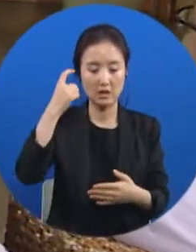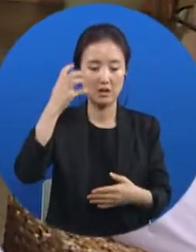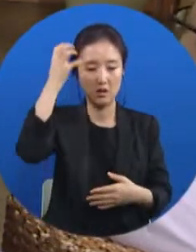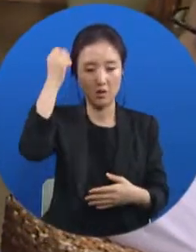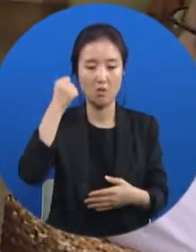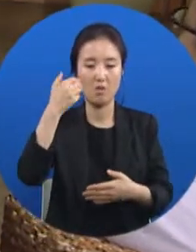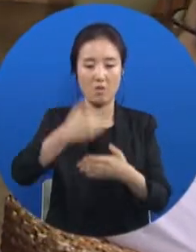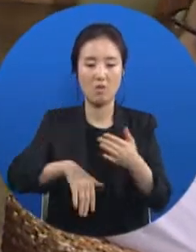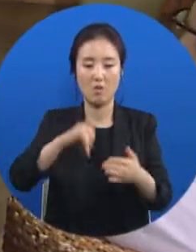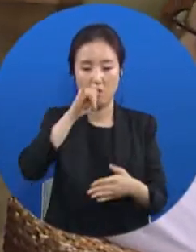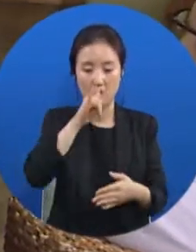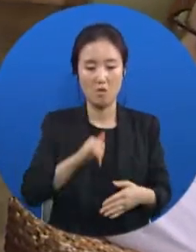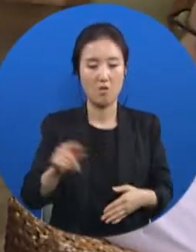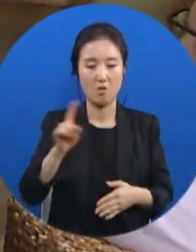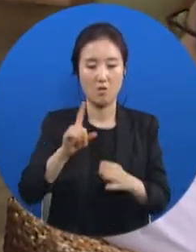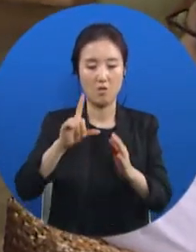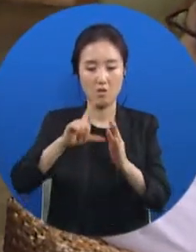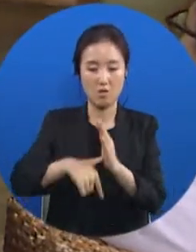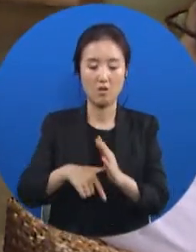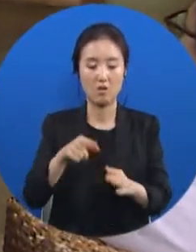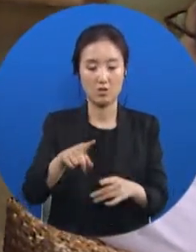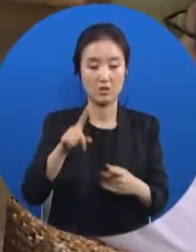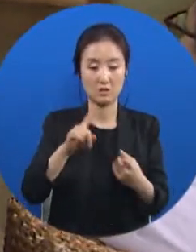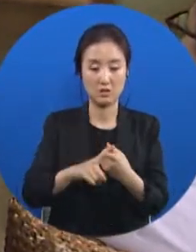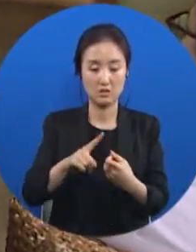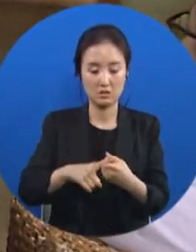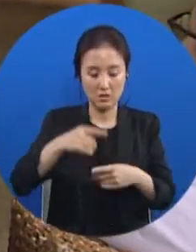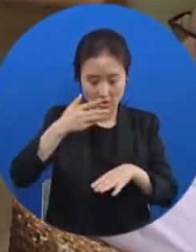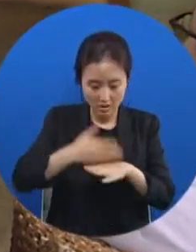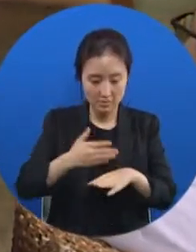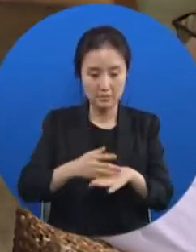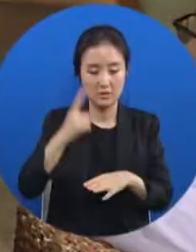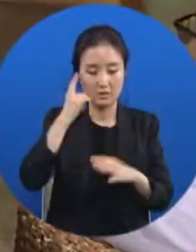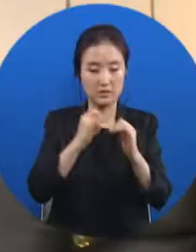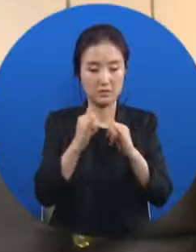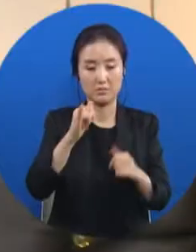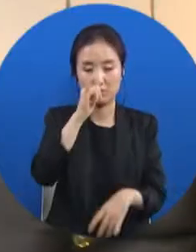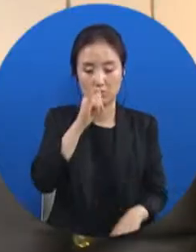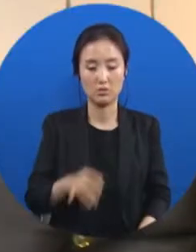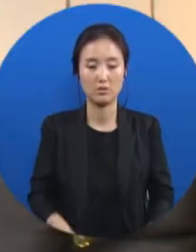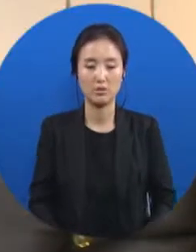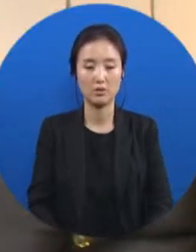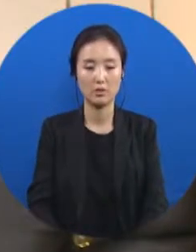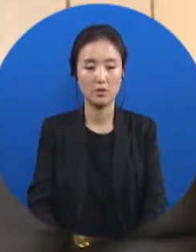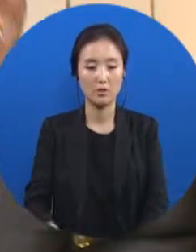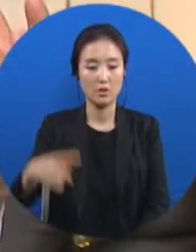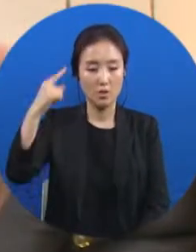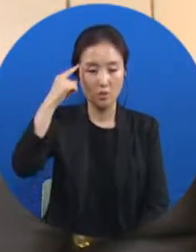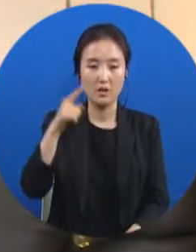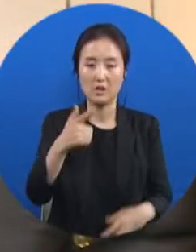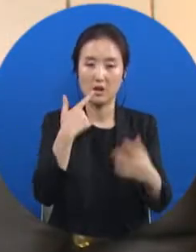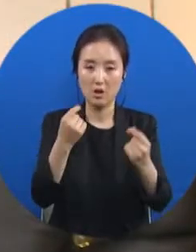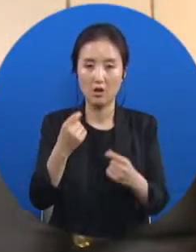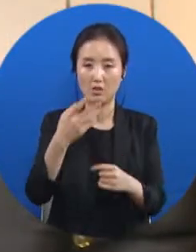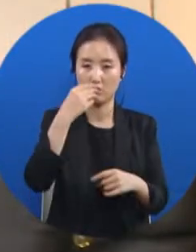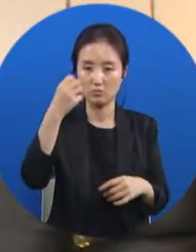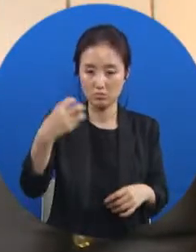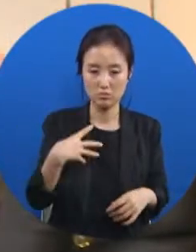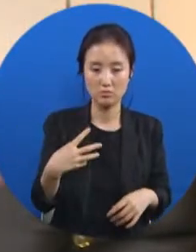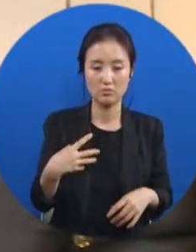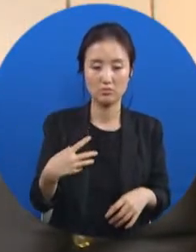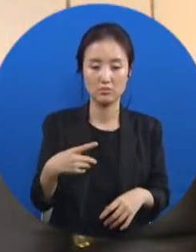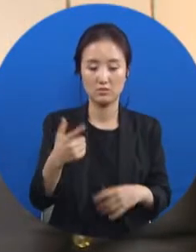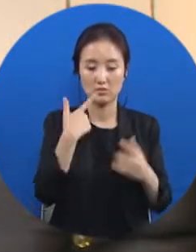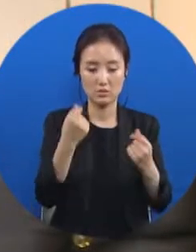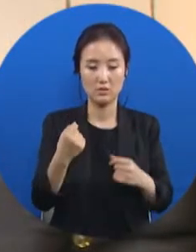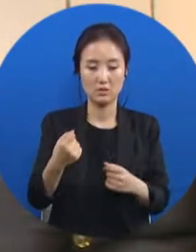남는데 어느 순간은 그거에 감사하는 사람이 돼 있더라고. 왜? 그런 무시나 그런